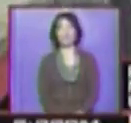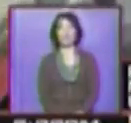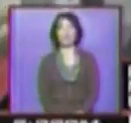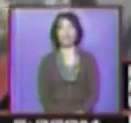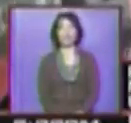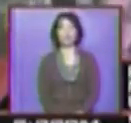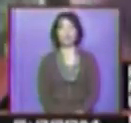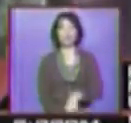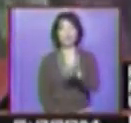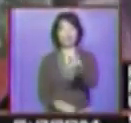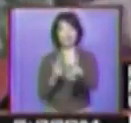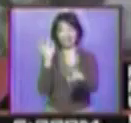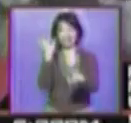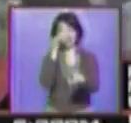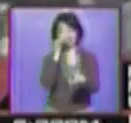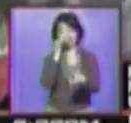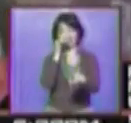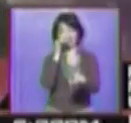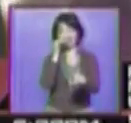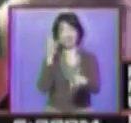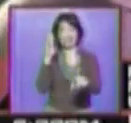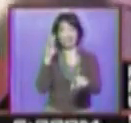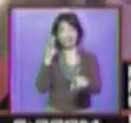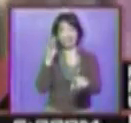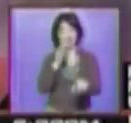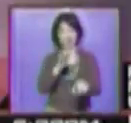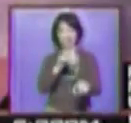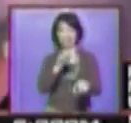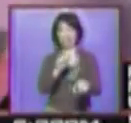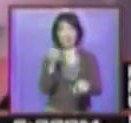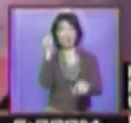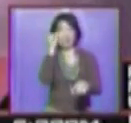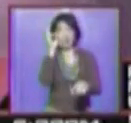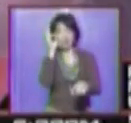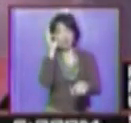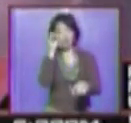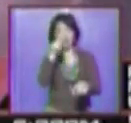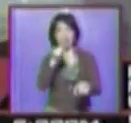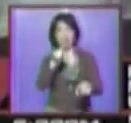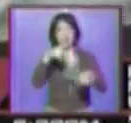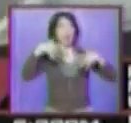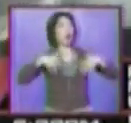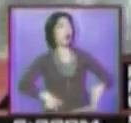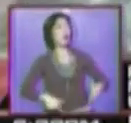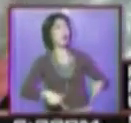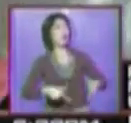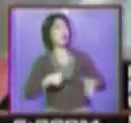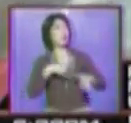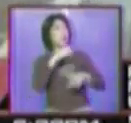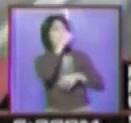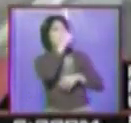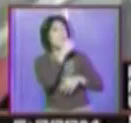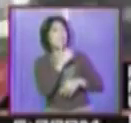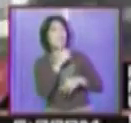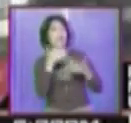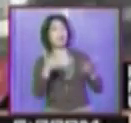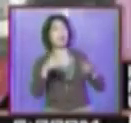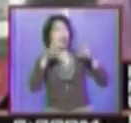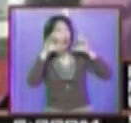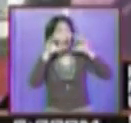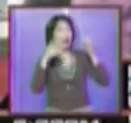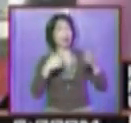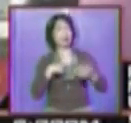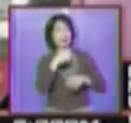Sa bidyong ito, ang MMDA traffic enforcer na si Saturnino Fabros ang inaapi ng isang abusadong motorista na si